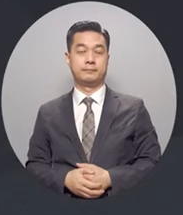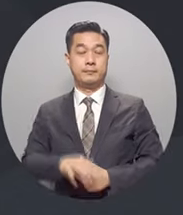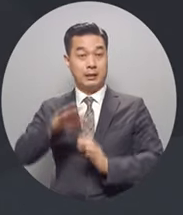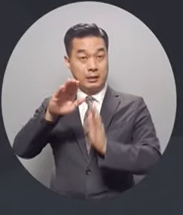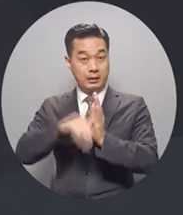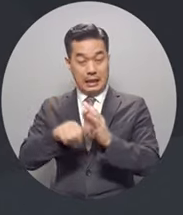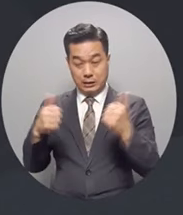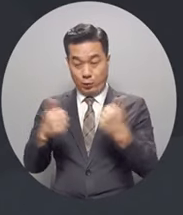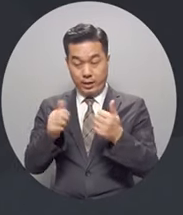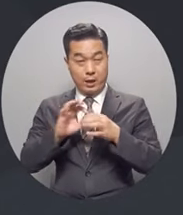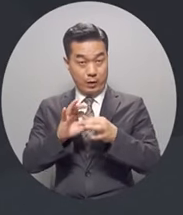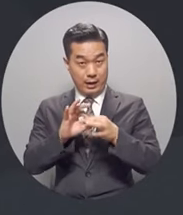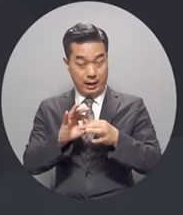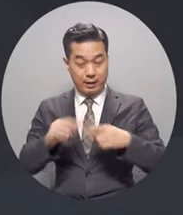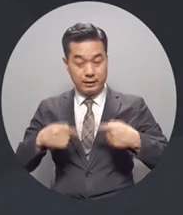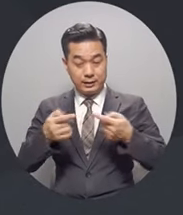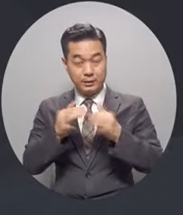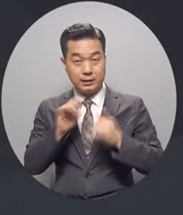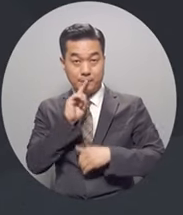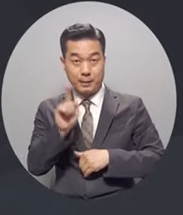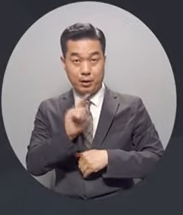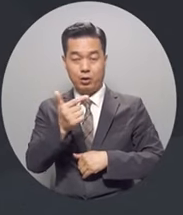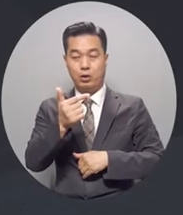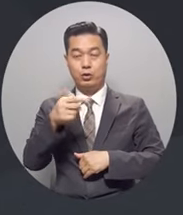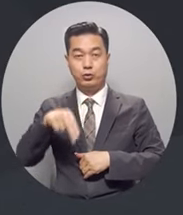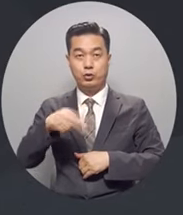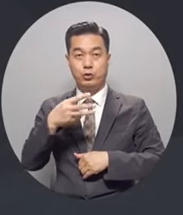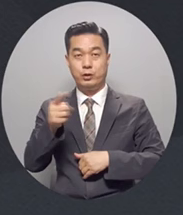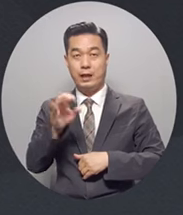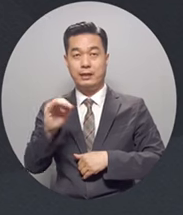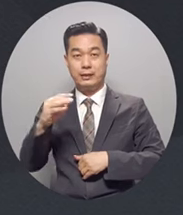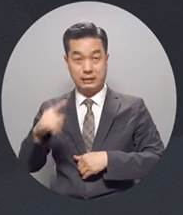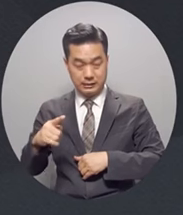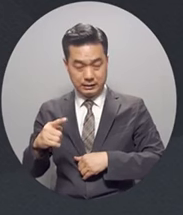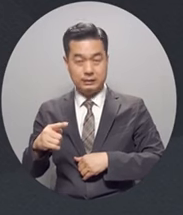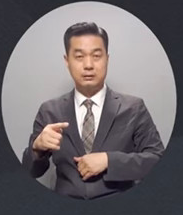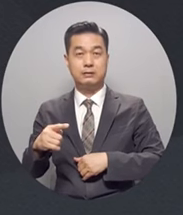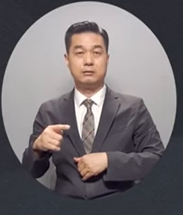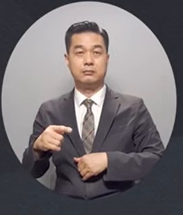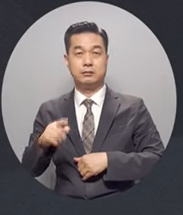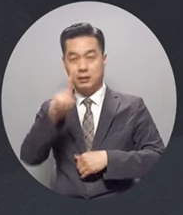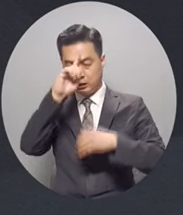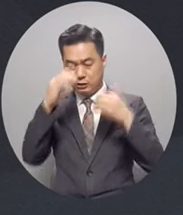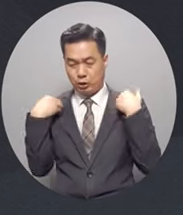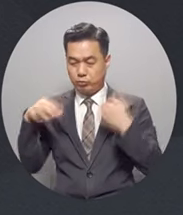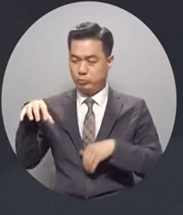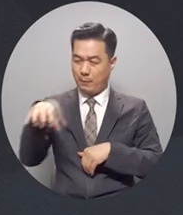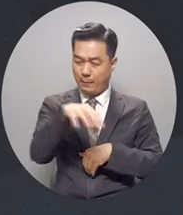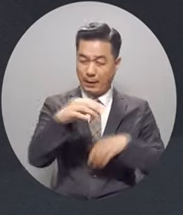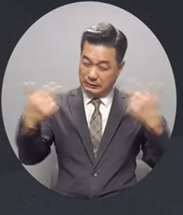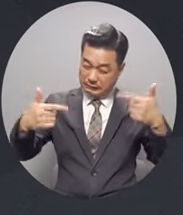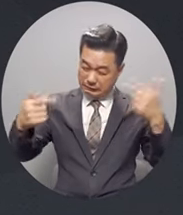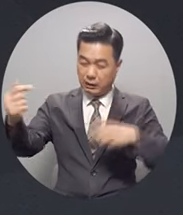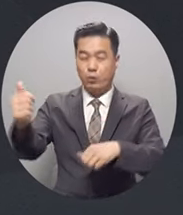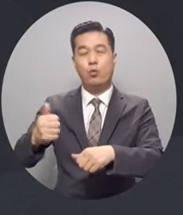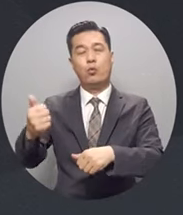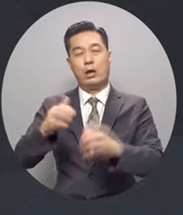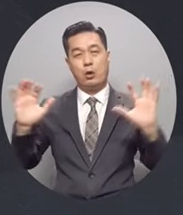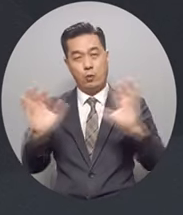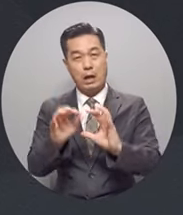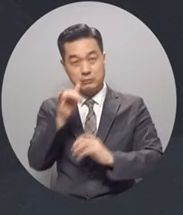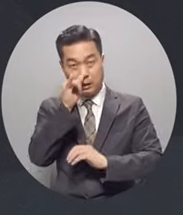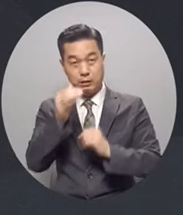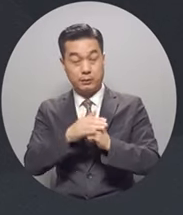그회의와관련하여한참석자는 신우파성향인사들을현행정부하에서 어디에나나타나는"단골인사들"이라고묘사했고 , 다른